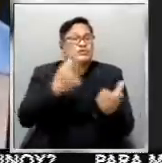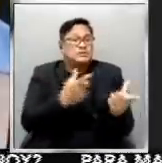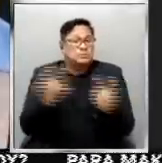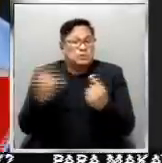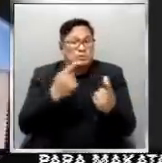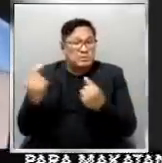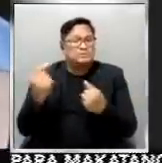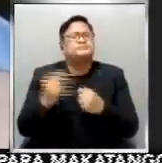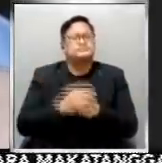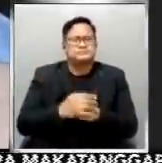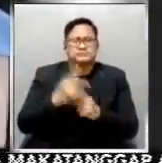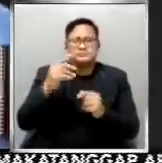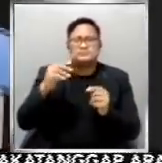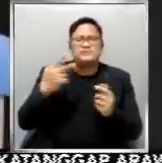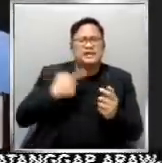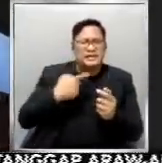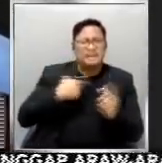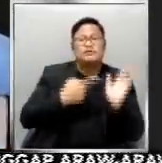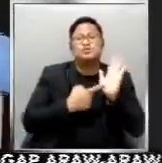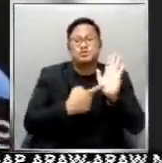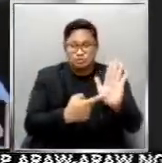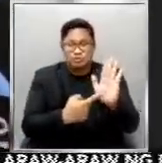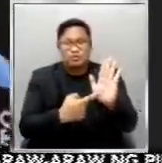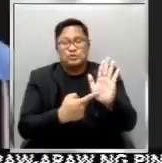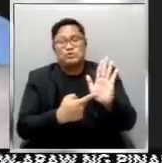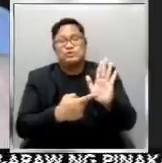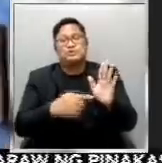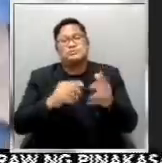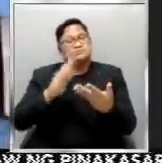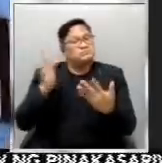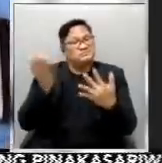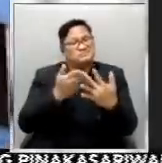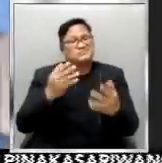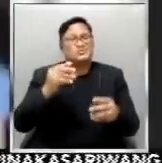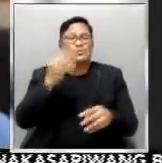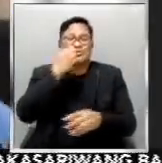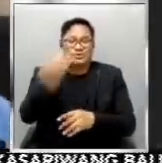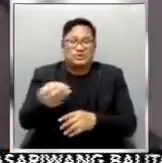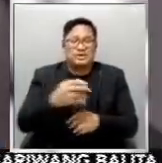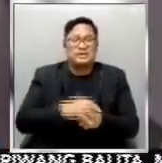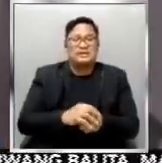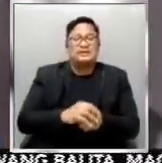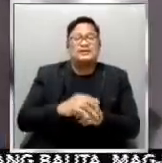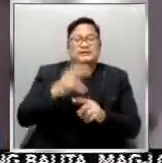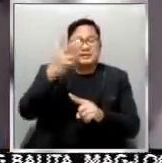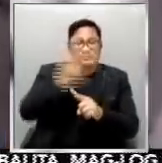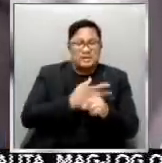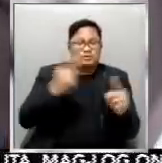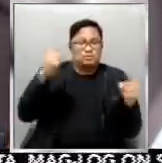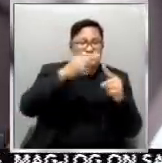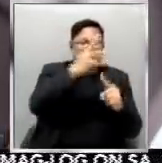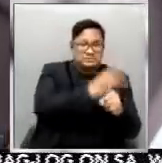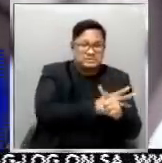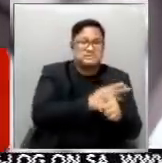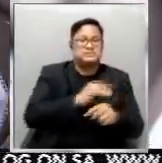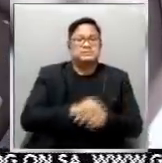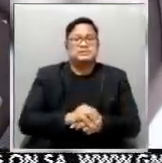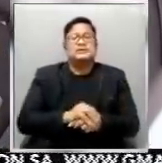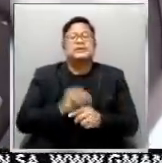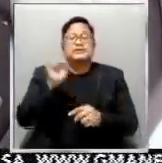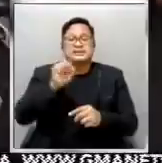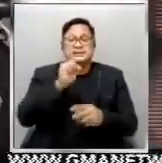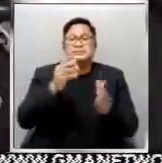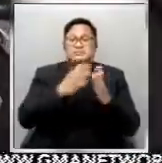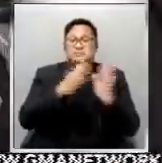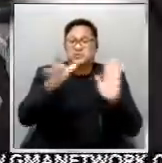TOPs and show cause orders. It could be earlier. It's from 3 months to 6 months. Malaking bagay ang batas na ito, sabi ng grupong